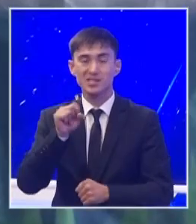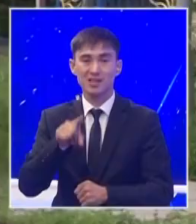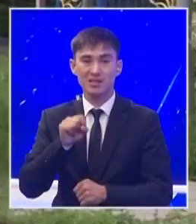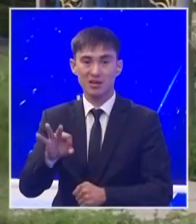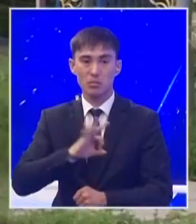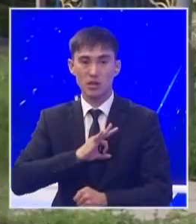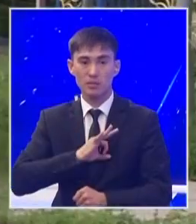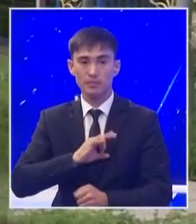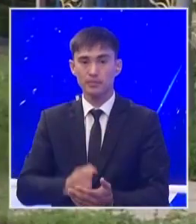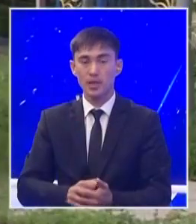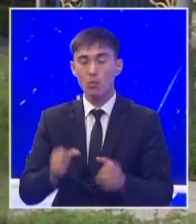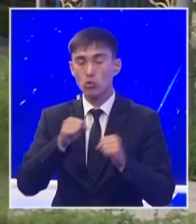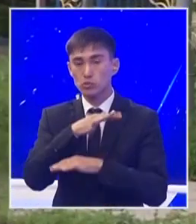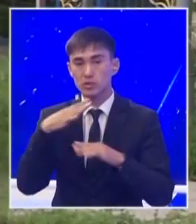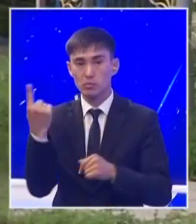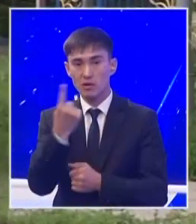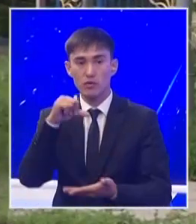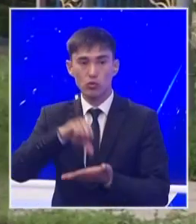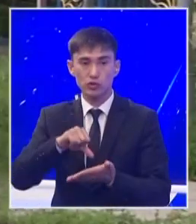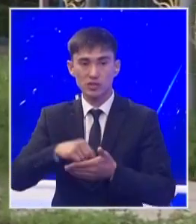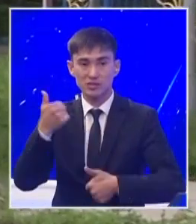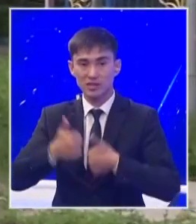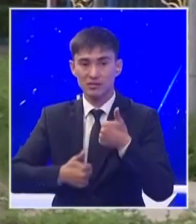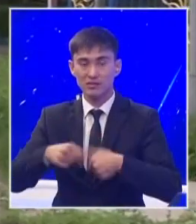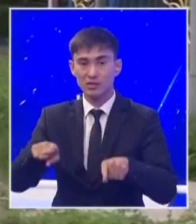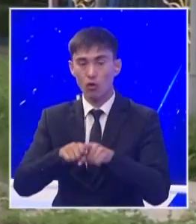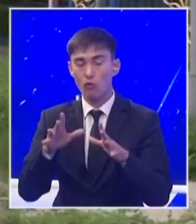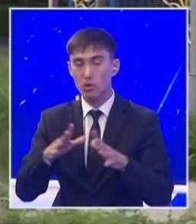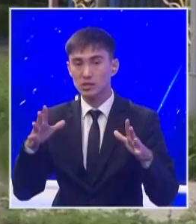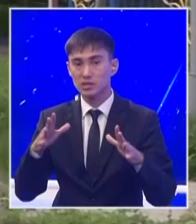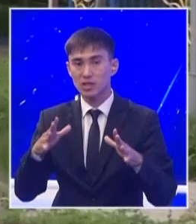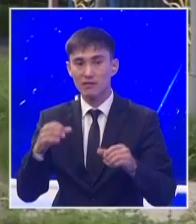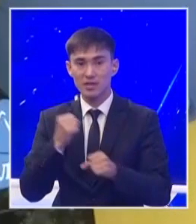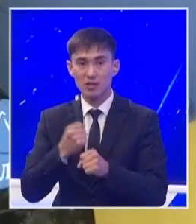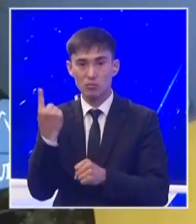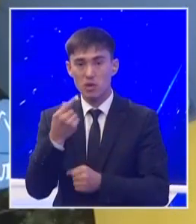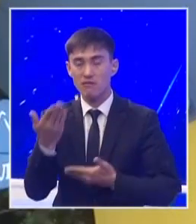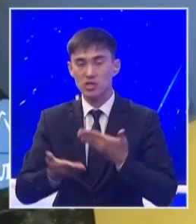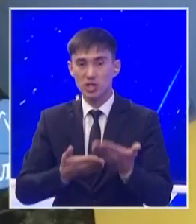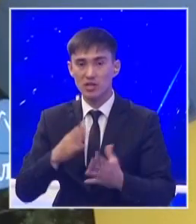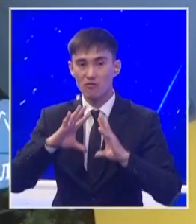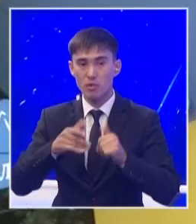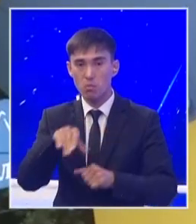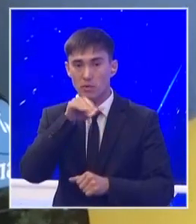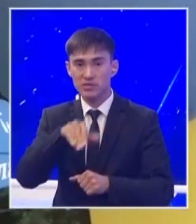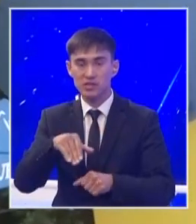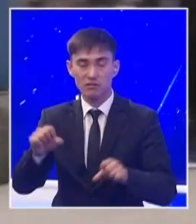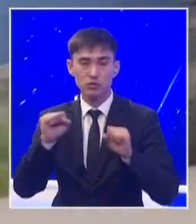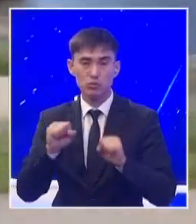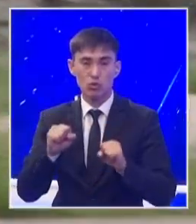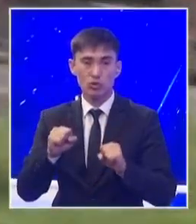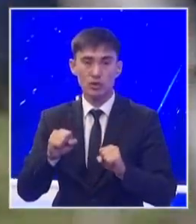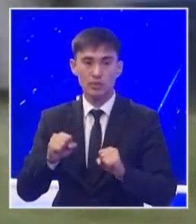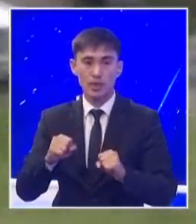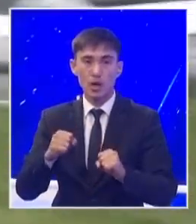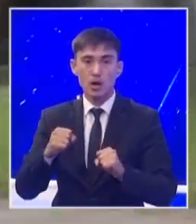медалей. Многие спортсмены впервые участвуют в соревнованиях такого масштаба и делают свои первые шаги в мир профессионального спорта.